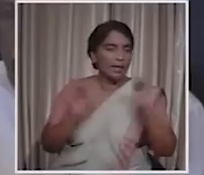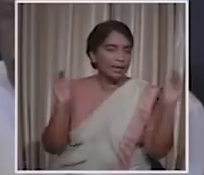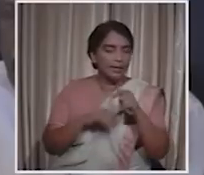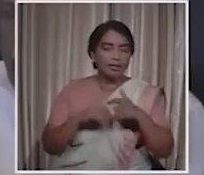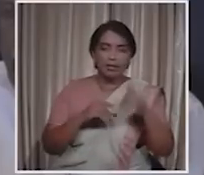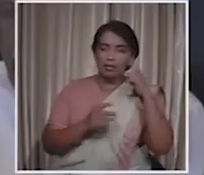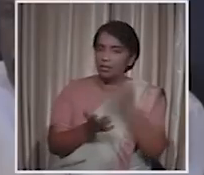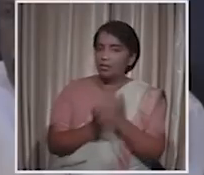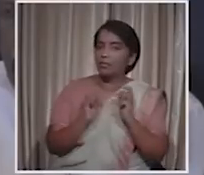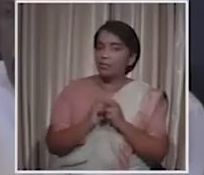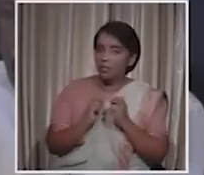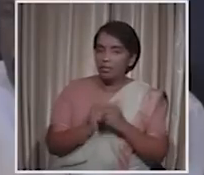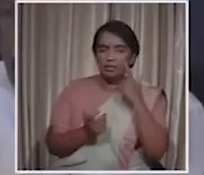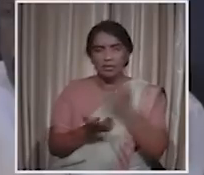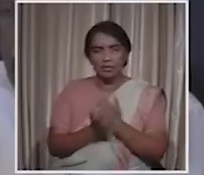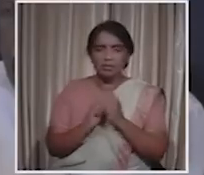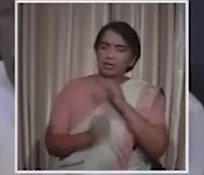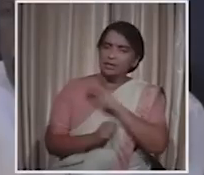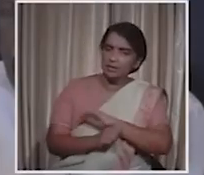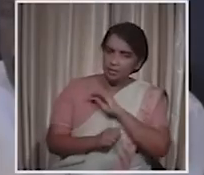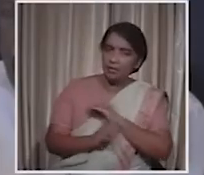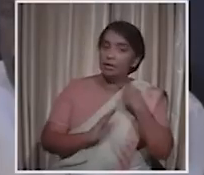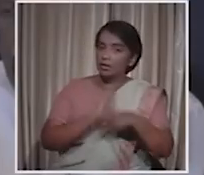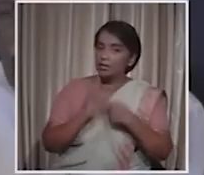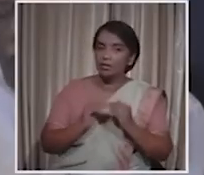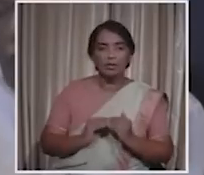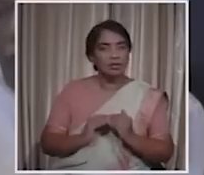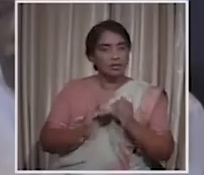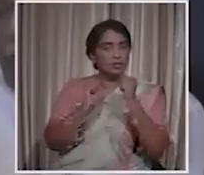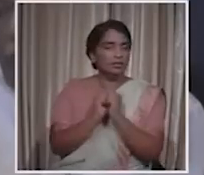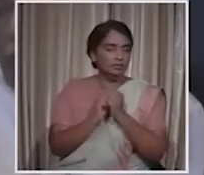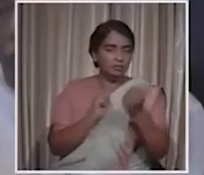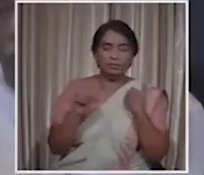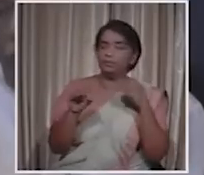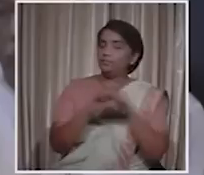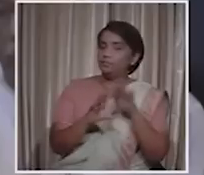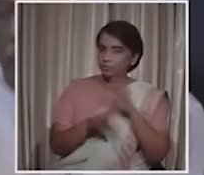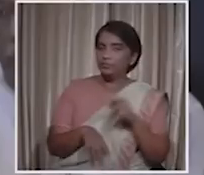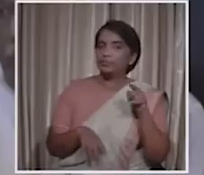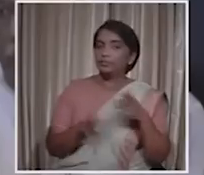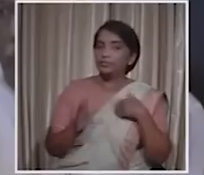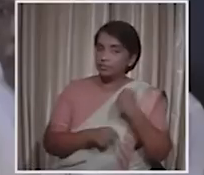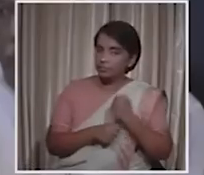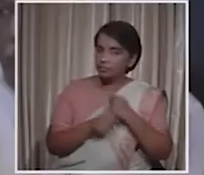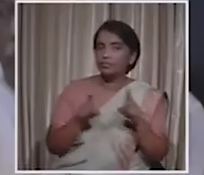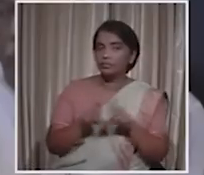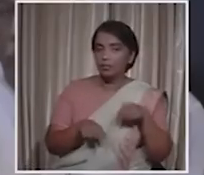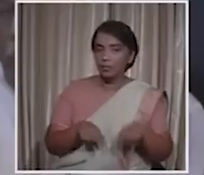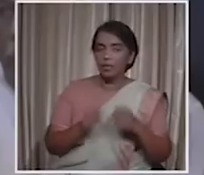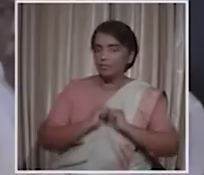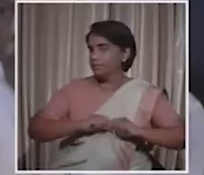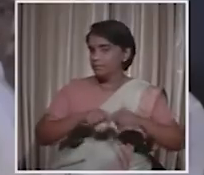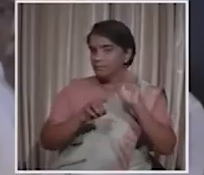මේ දුෂ්කරතා අසීරුතා විඳදරාගෙන රට ගොඩ නැංගවීමේ වෑයමකට දායක වෙන ලෙසයි. අප රජයක් ලෙස දැනට